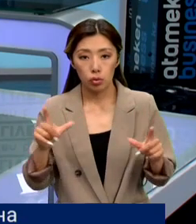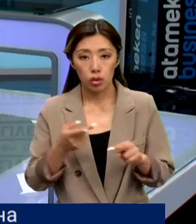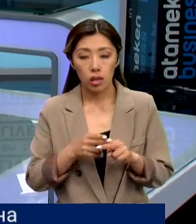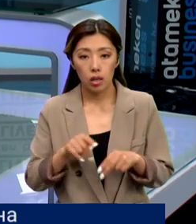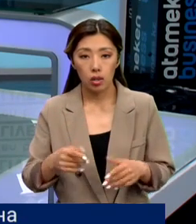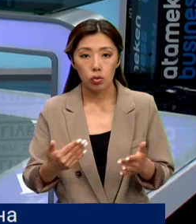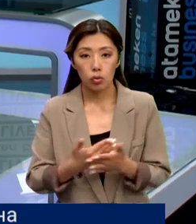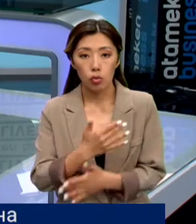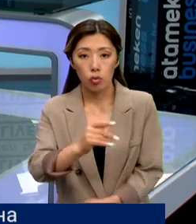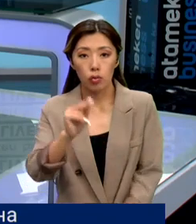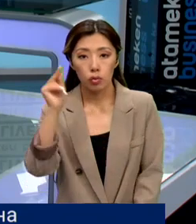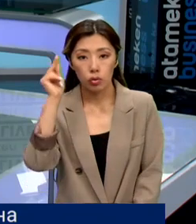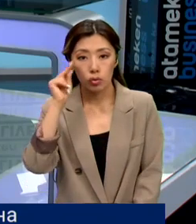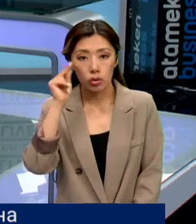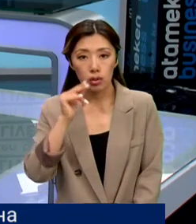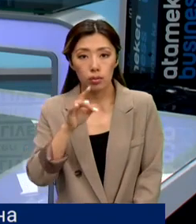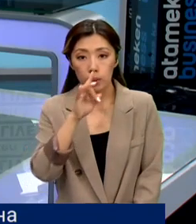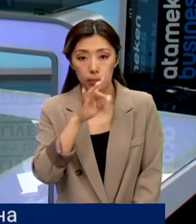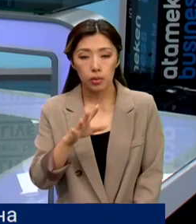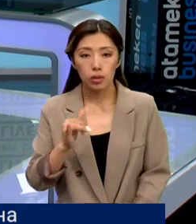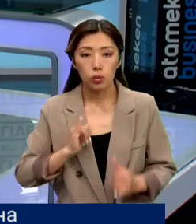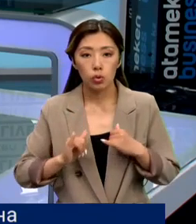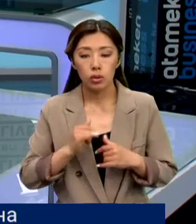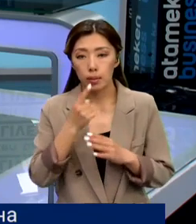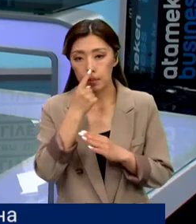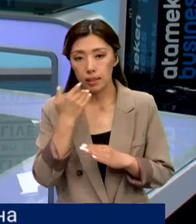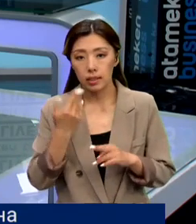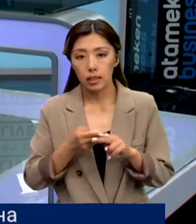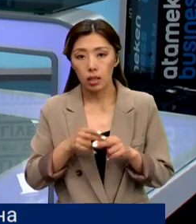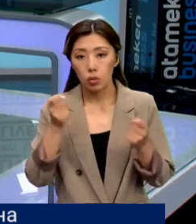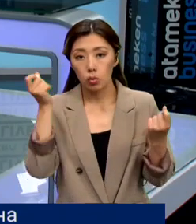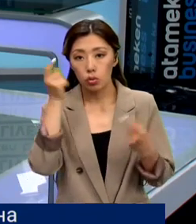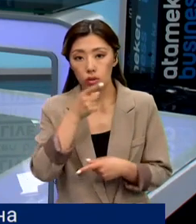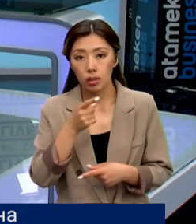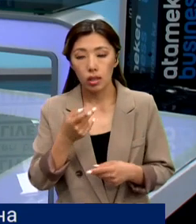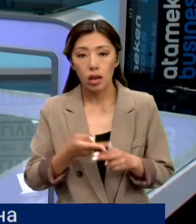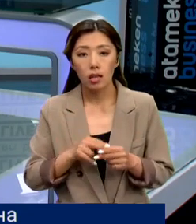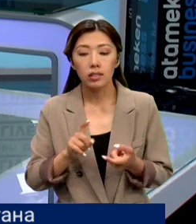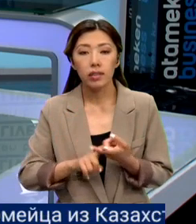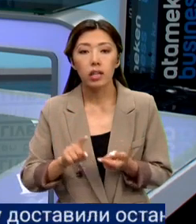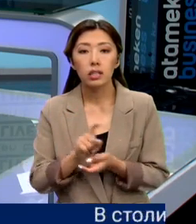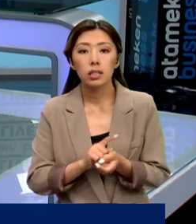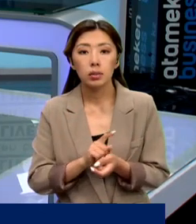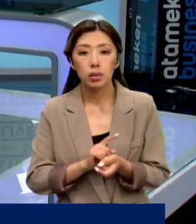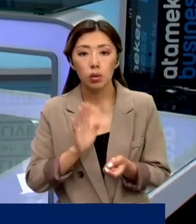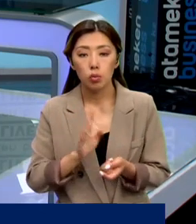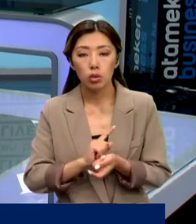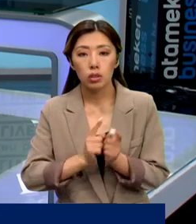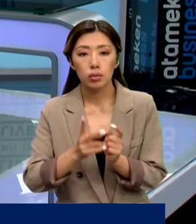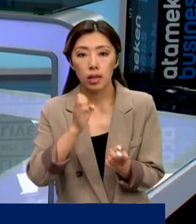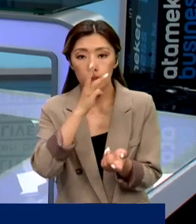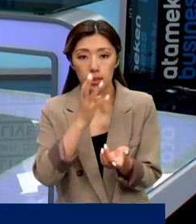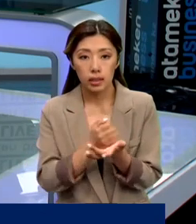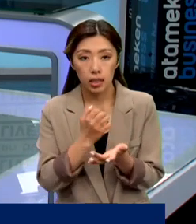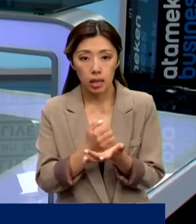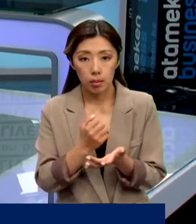новом учебном году уже не будет, педагоги узнали совсем недавно. По их словам, изменения повлияют не только на заработную плату педагогов, но